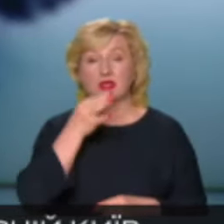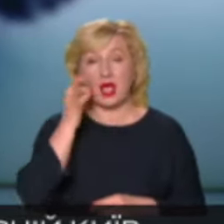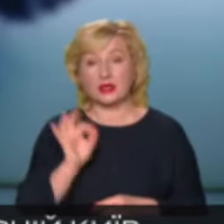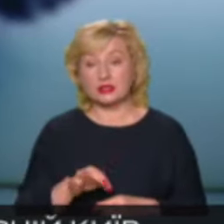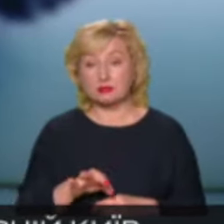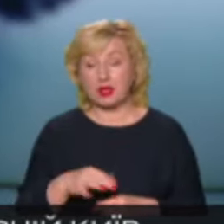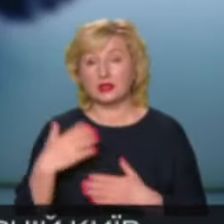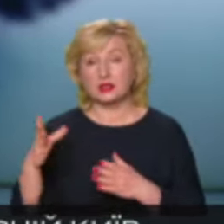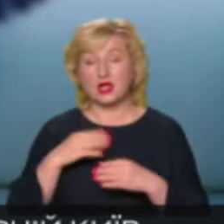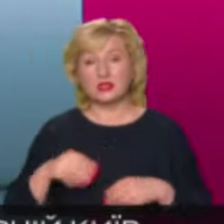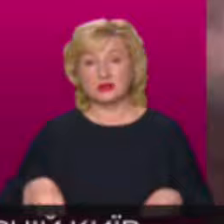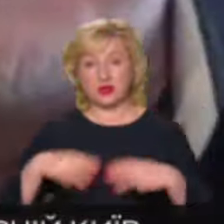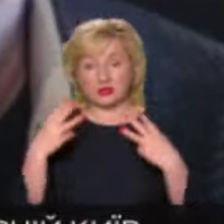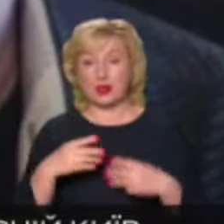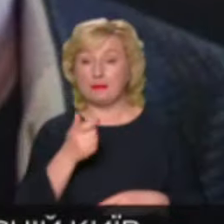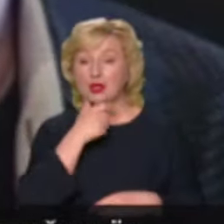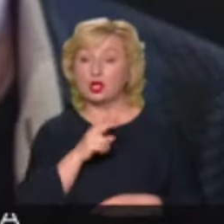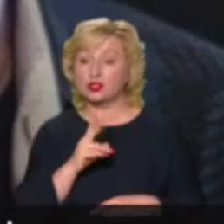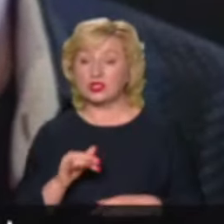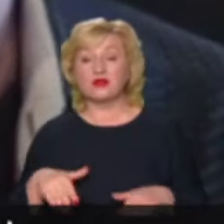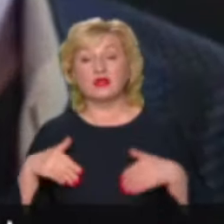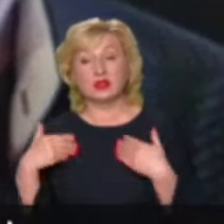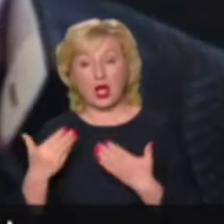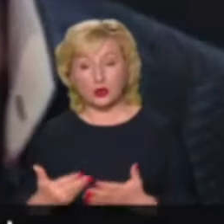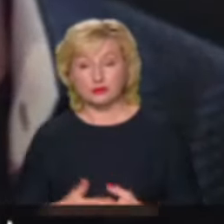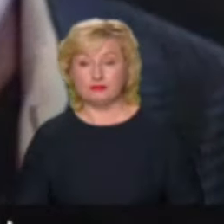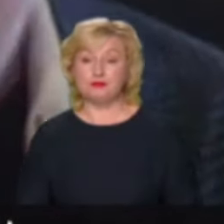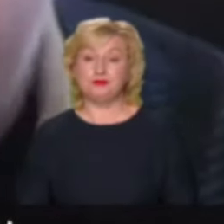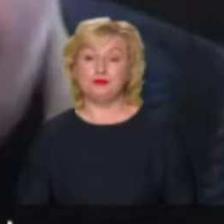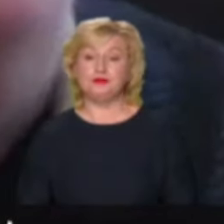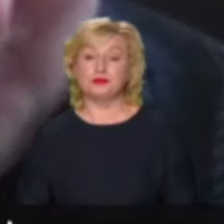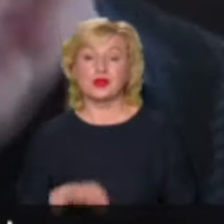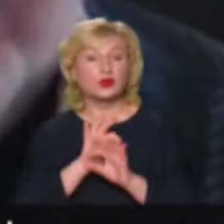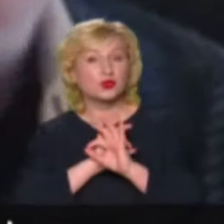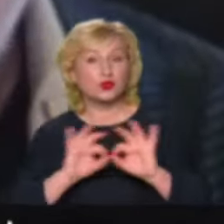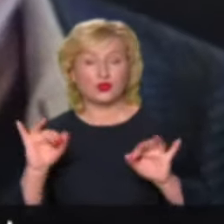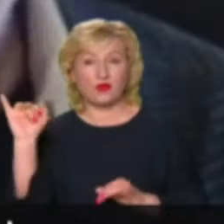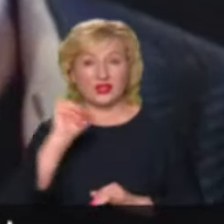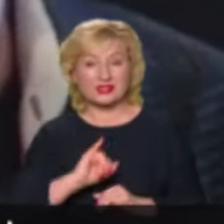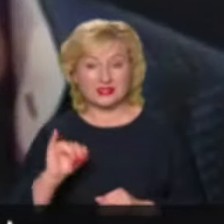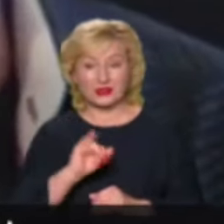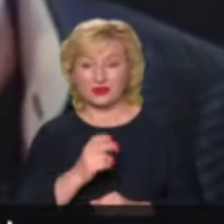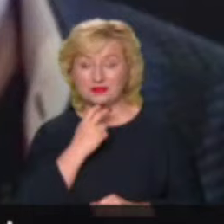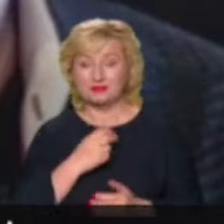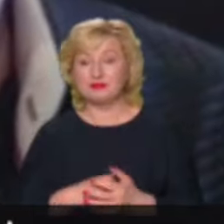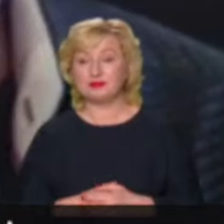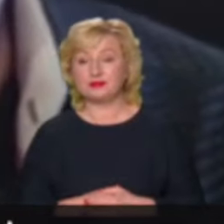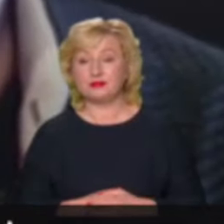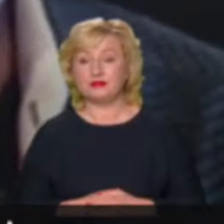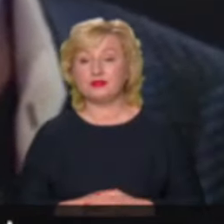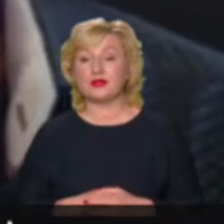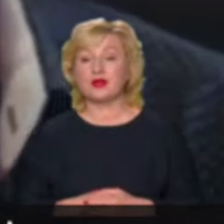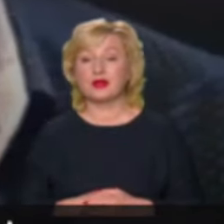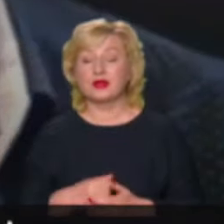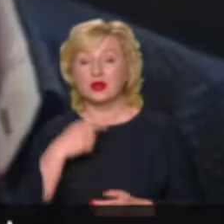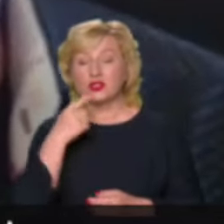зараз із нами на зв'язку. Пане Костянтине, вітаю. Вітаю, чудова історія. Прошу. Вона вже, я